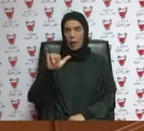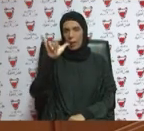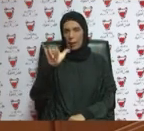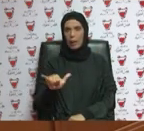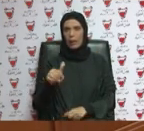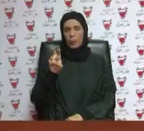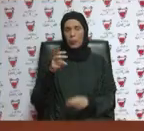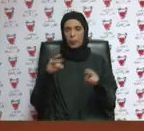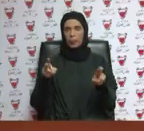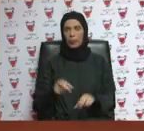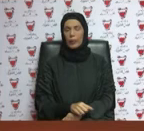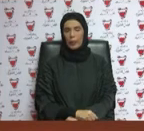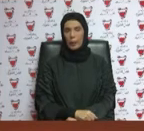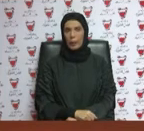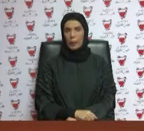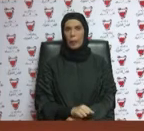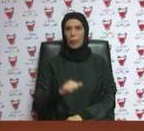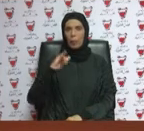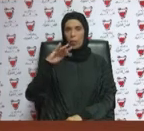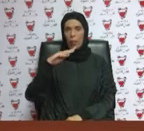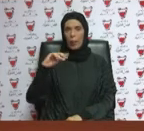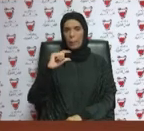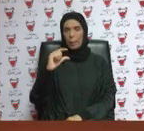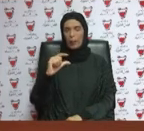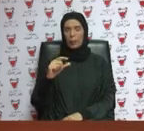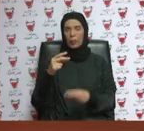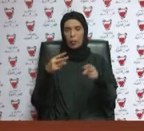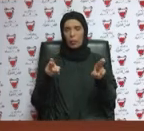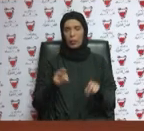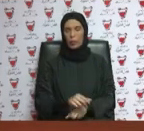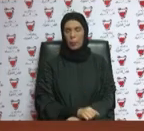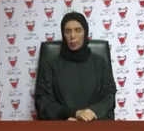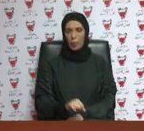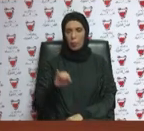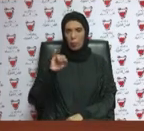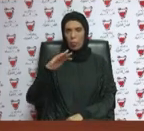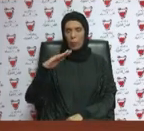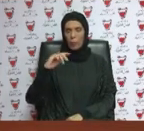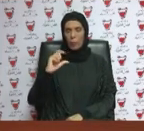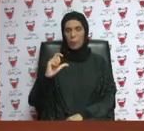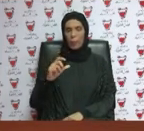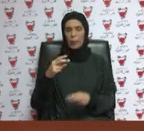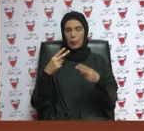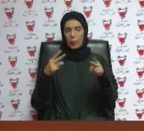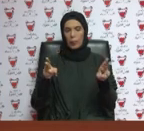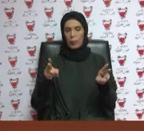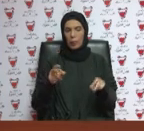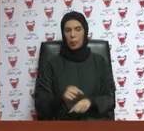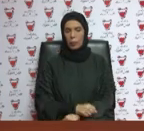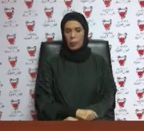علي العرادي، الدكتور محمد علي حسن علي، الدكتور محمد علي محمد